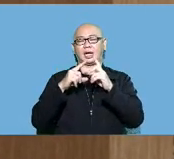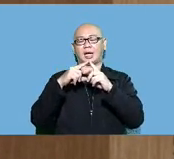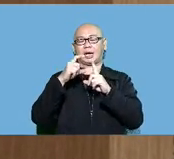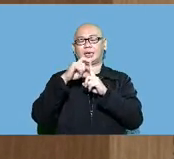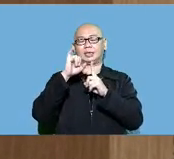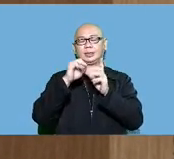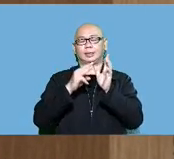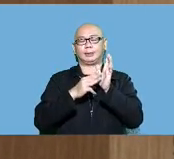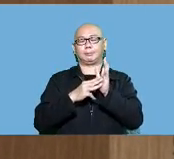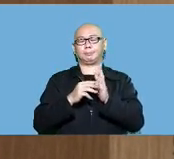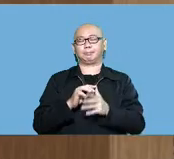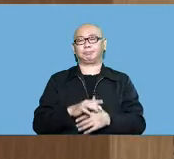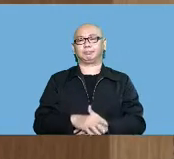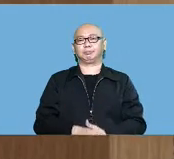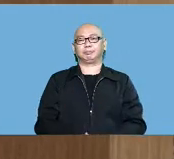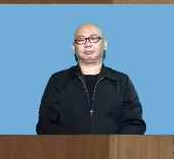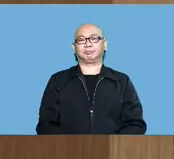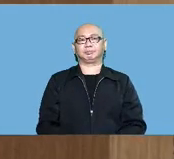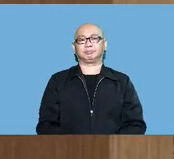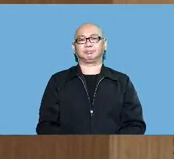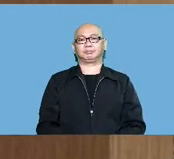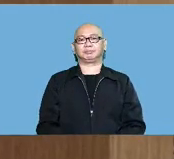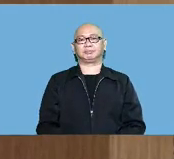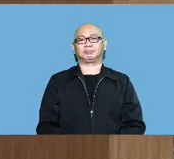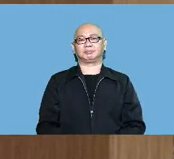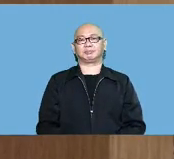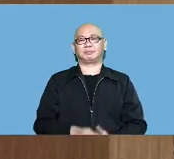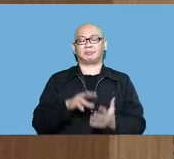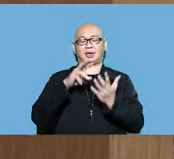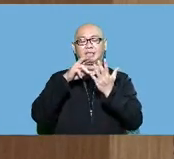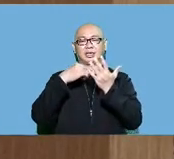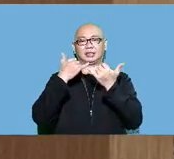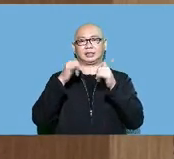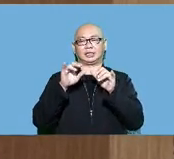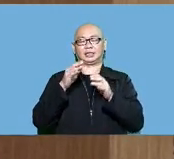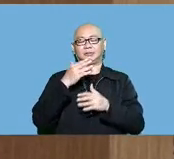Nadiem Anwar Makarim. Pembacaan selesai. Terima kasih.